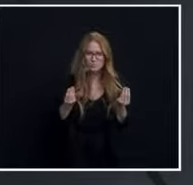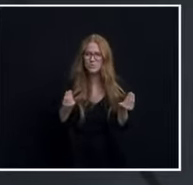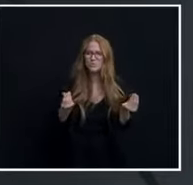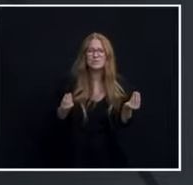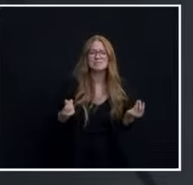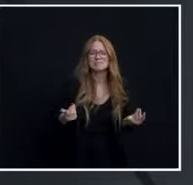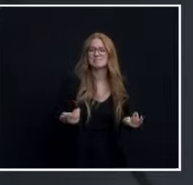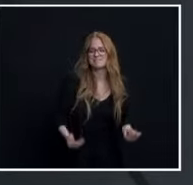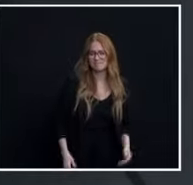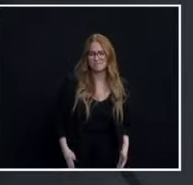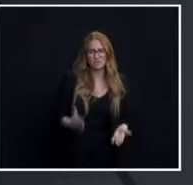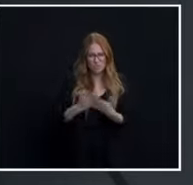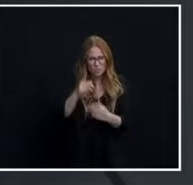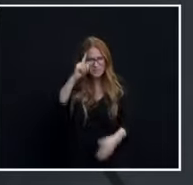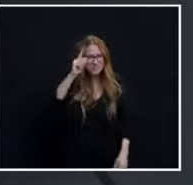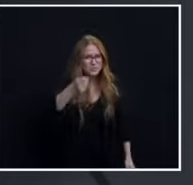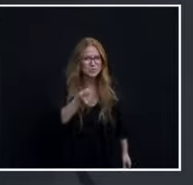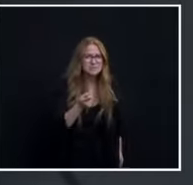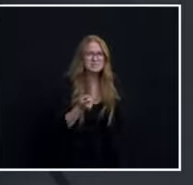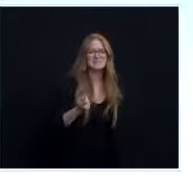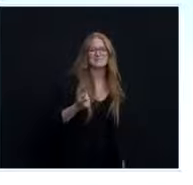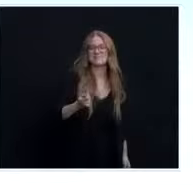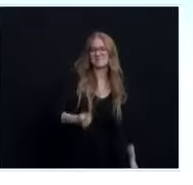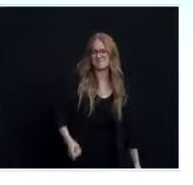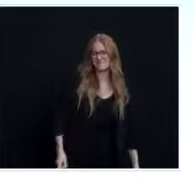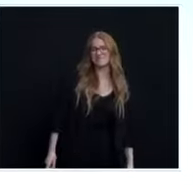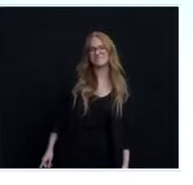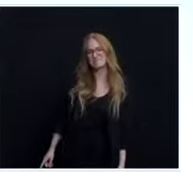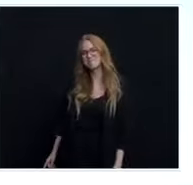schon gespürt? Hast das schon gewusst?